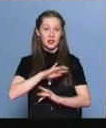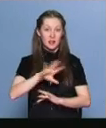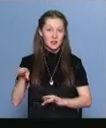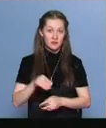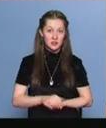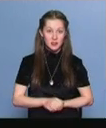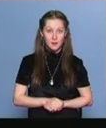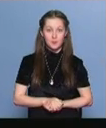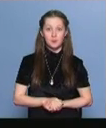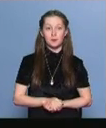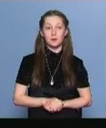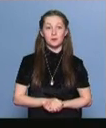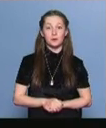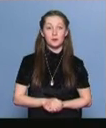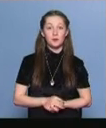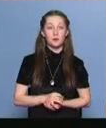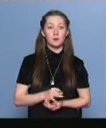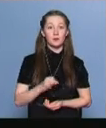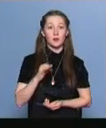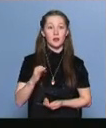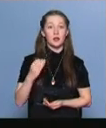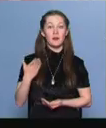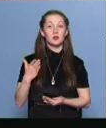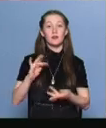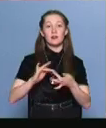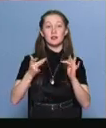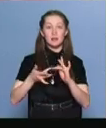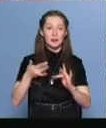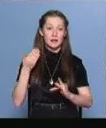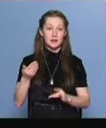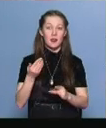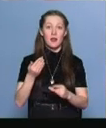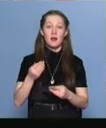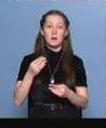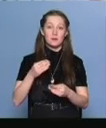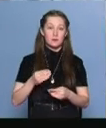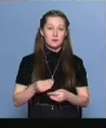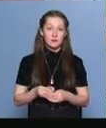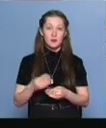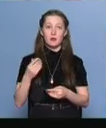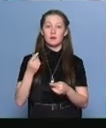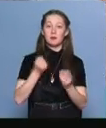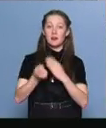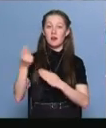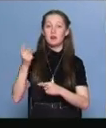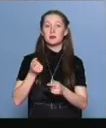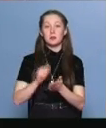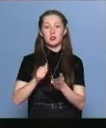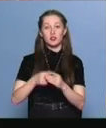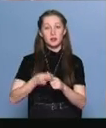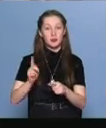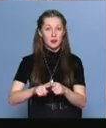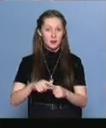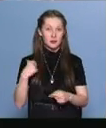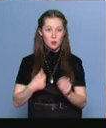на 28%. Интернет и соцсети сыграли в этом не последнюю роль. Подтвердило это и исследование Республиканской